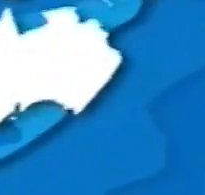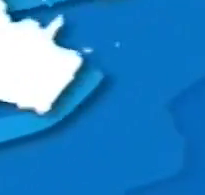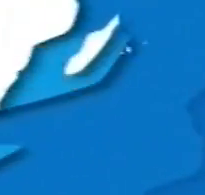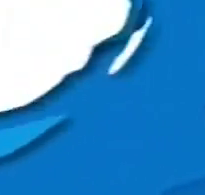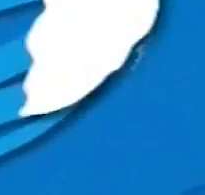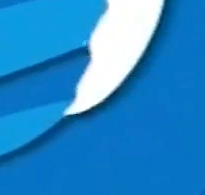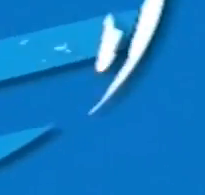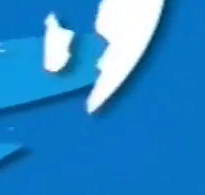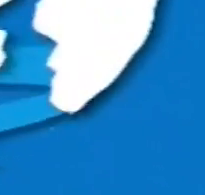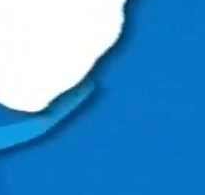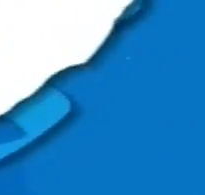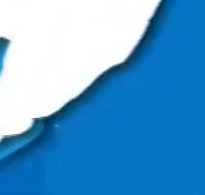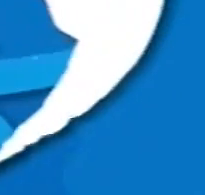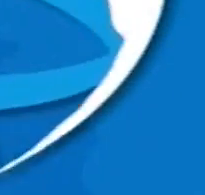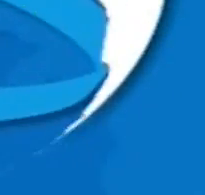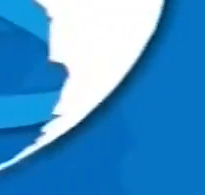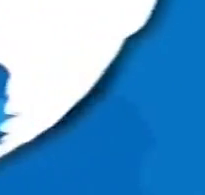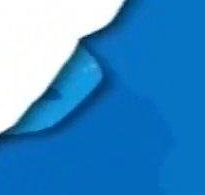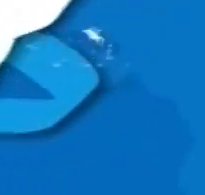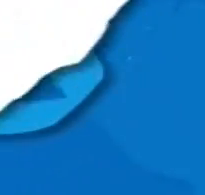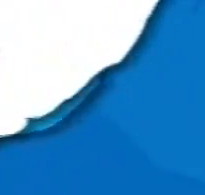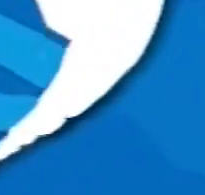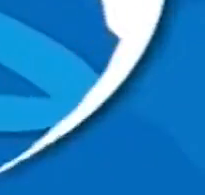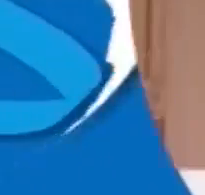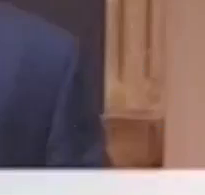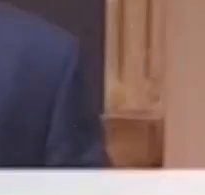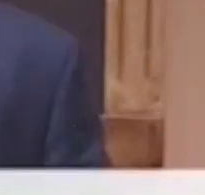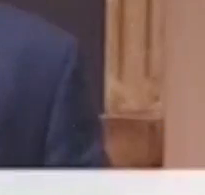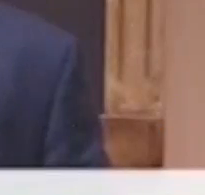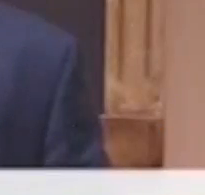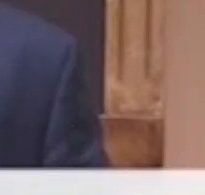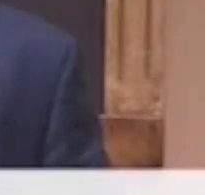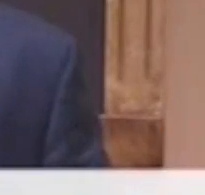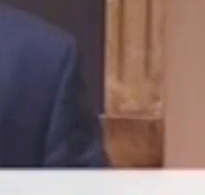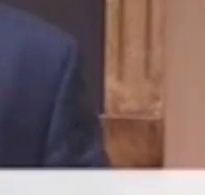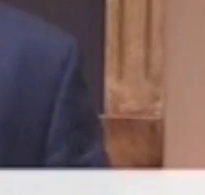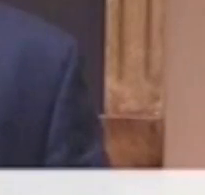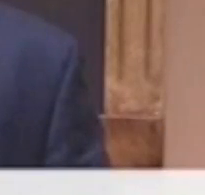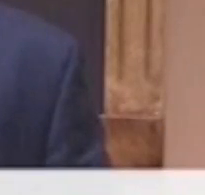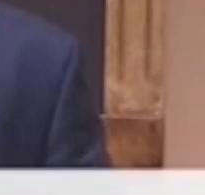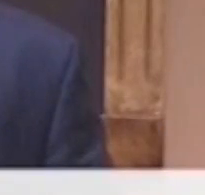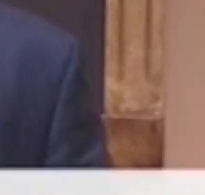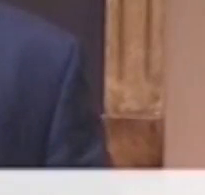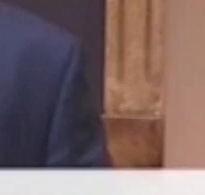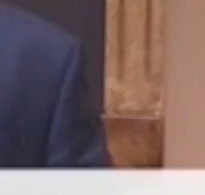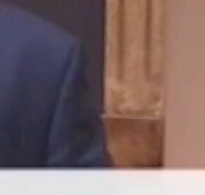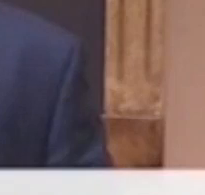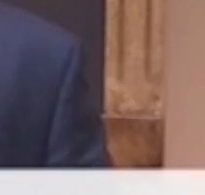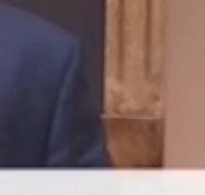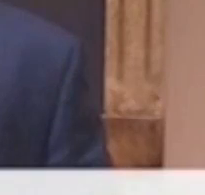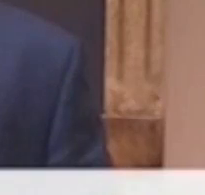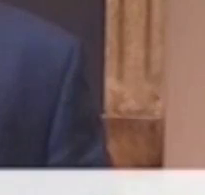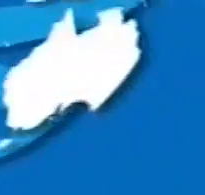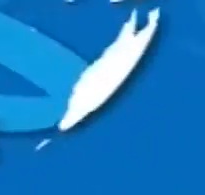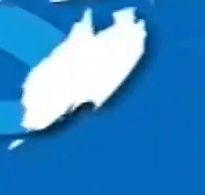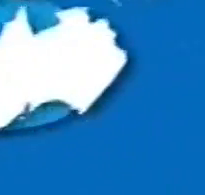amani vitakavyojitokeza hapa nchini. Waziri Mkuu wa Lebanon Saad Harir ajiuzuru.